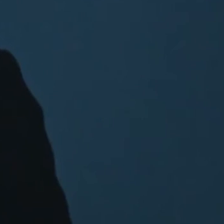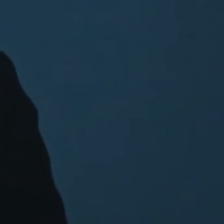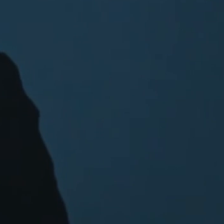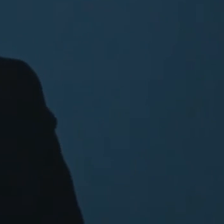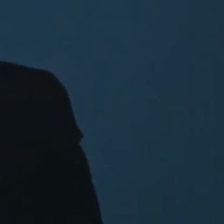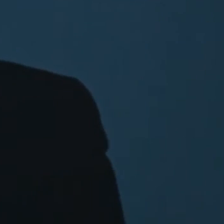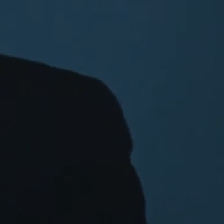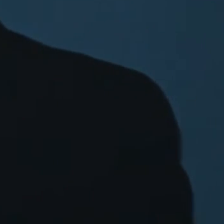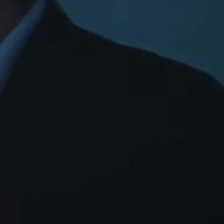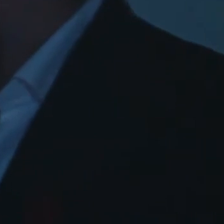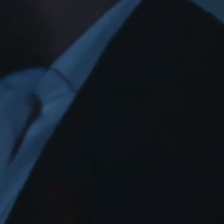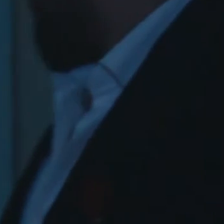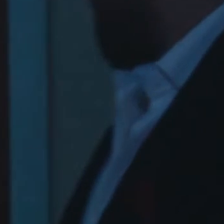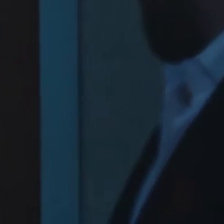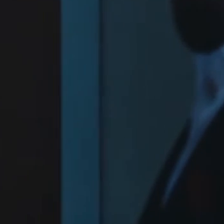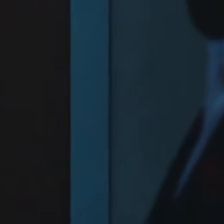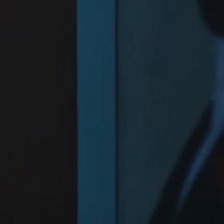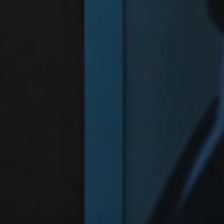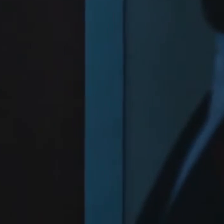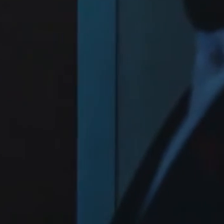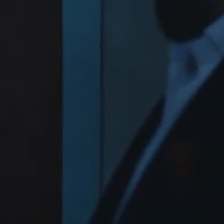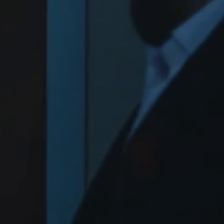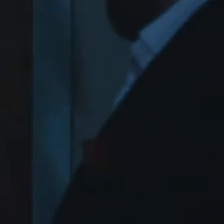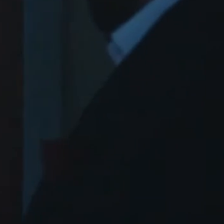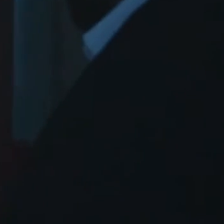Erhan odanın önünden ayrılmamış, bekliyor.